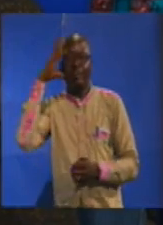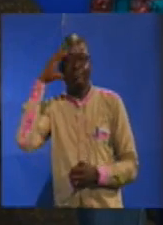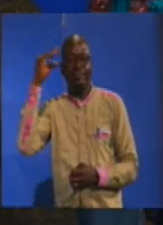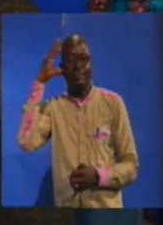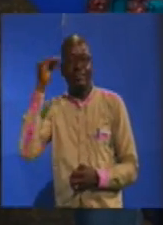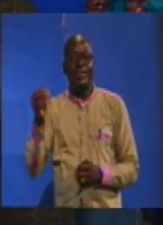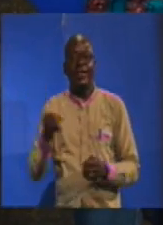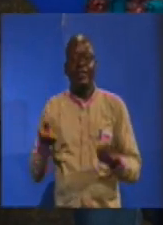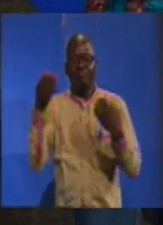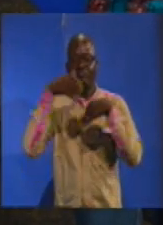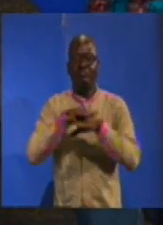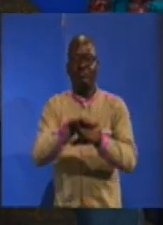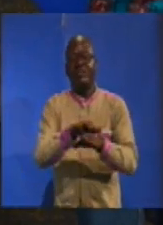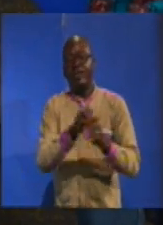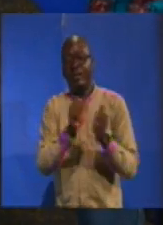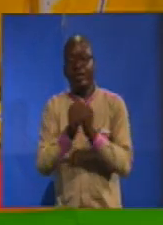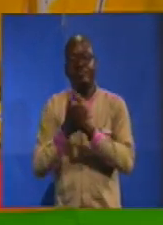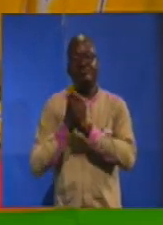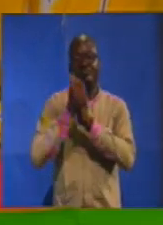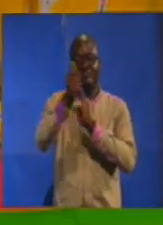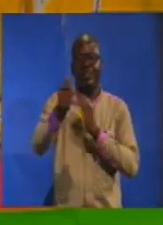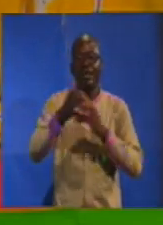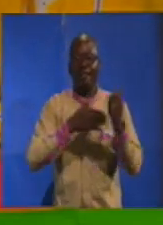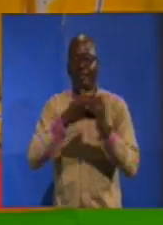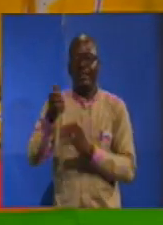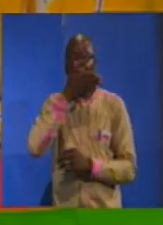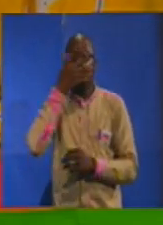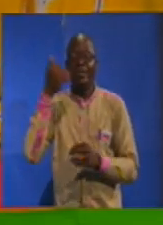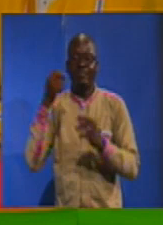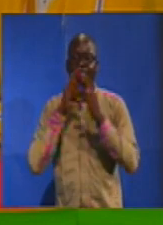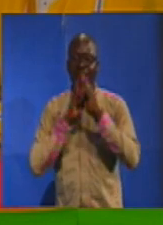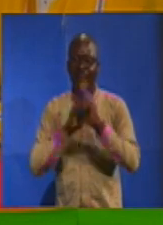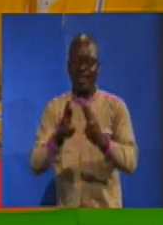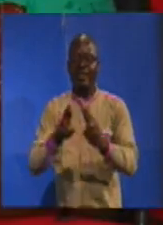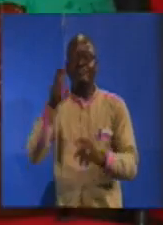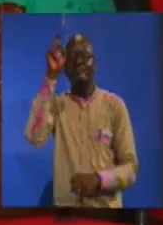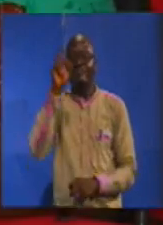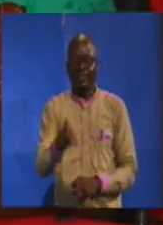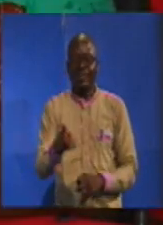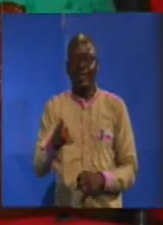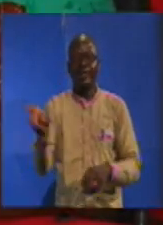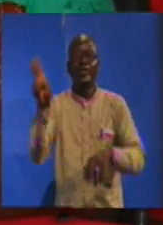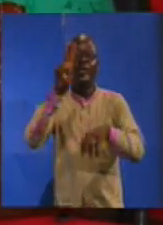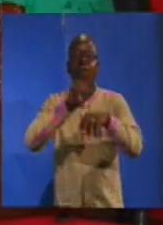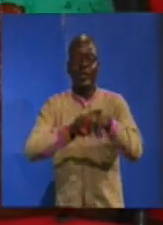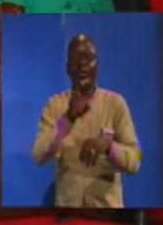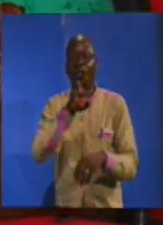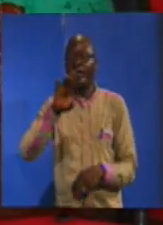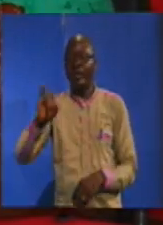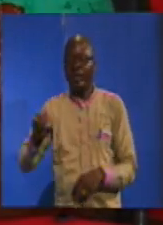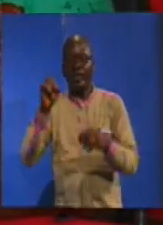de mutualiser leurs compétences afin de mieux répondre aux exigences qui se posent à leurs